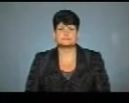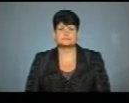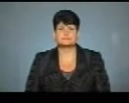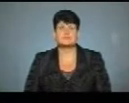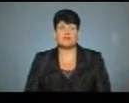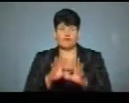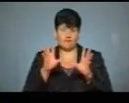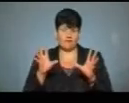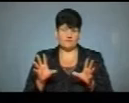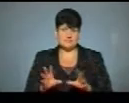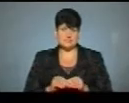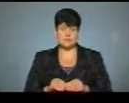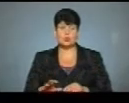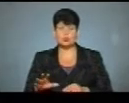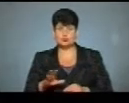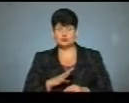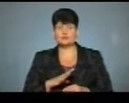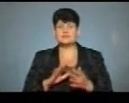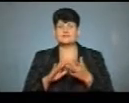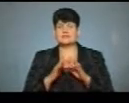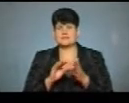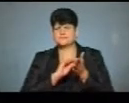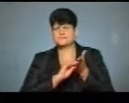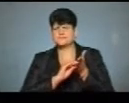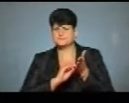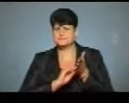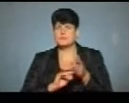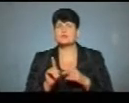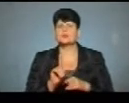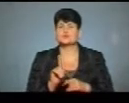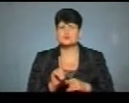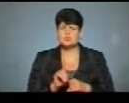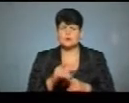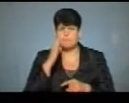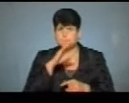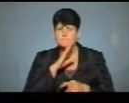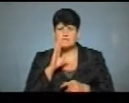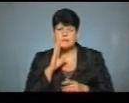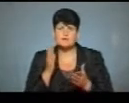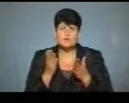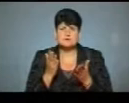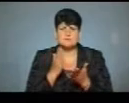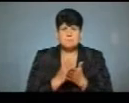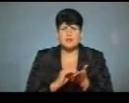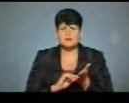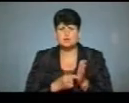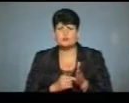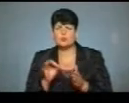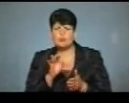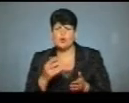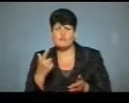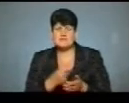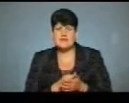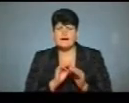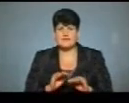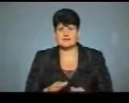Все-таки були в соцмережах дописи про те, що десь батьки якимось чином мали довідку про вакцинацію, але діти